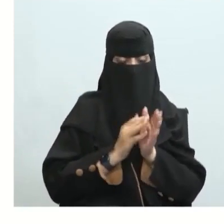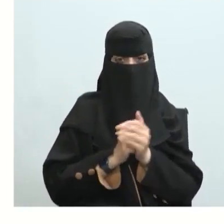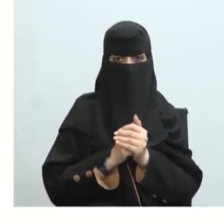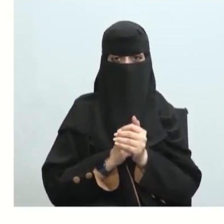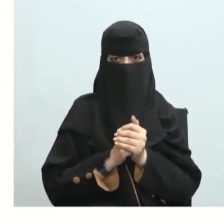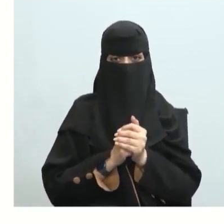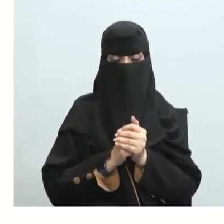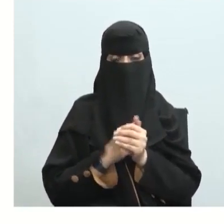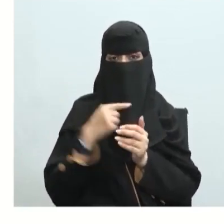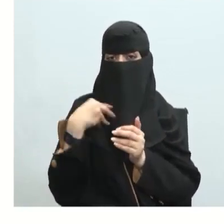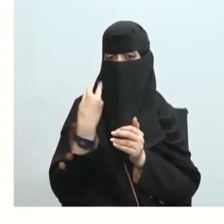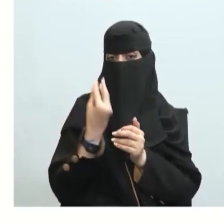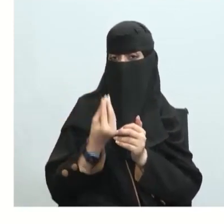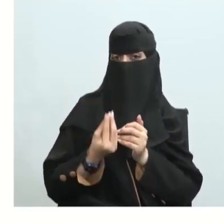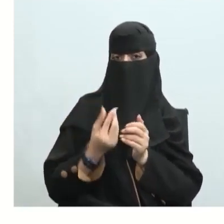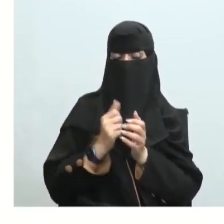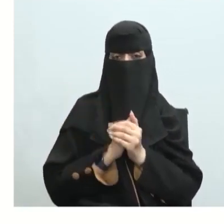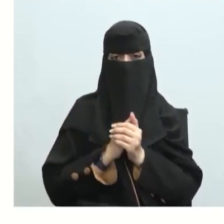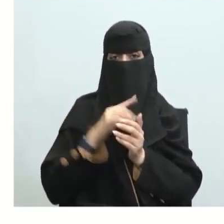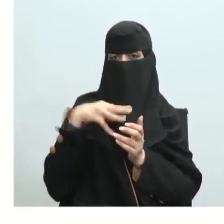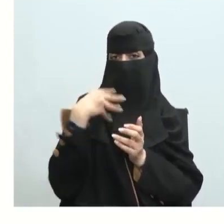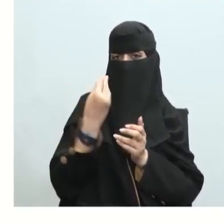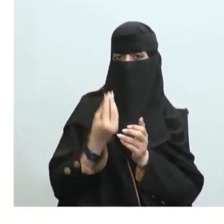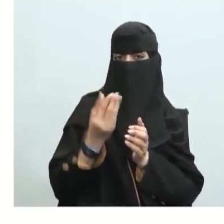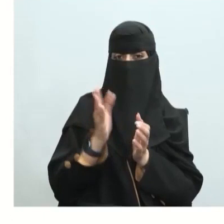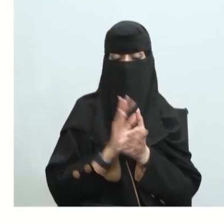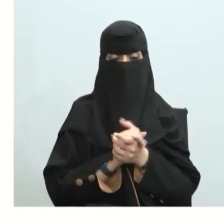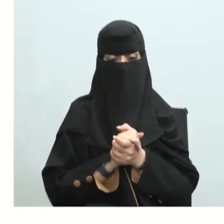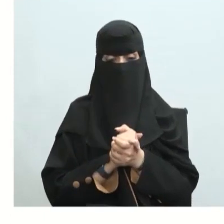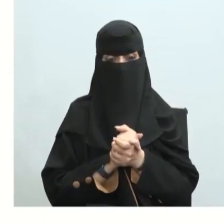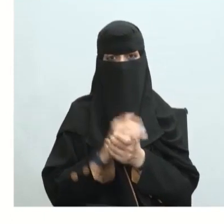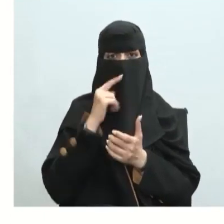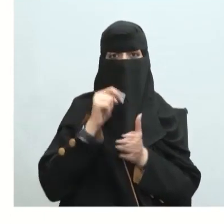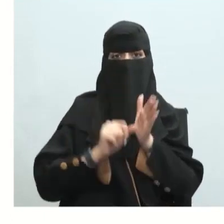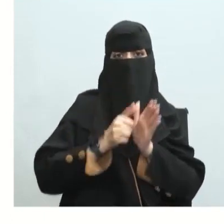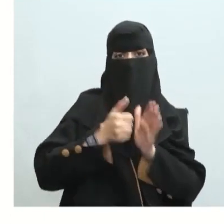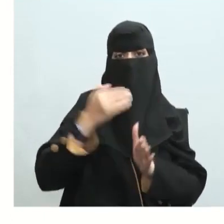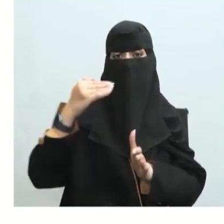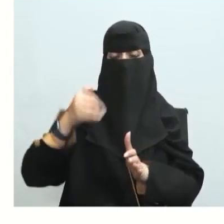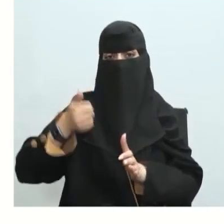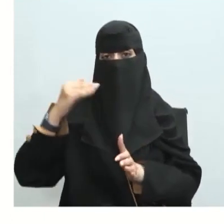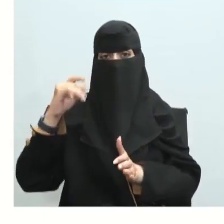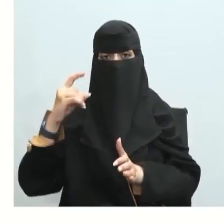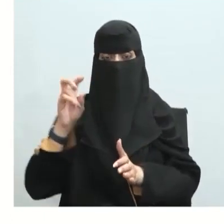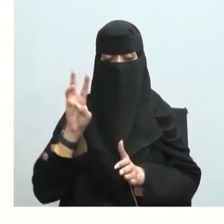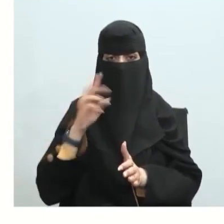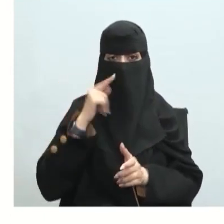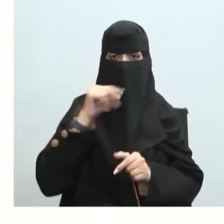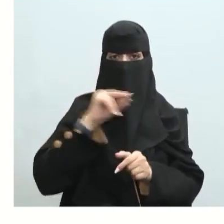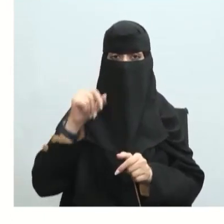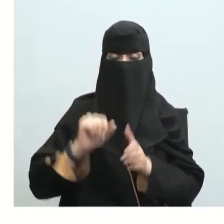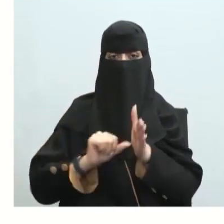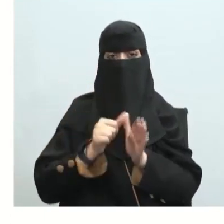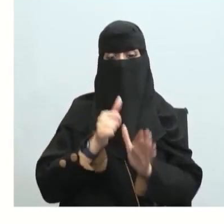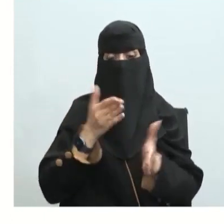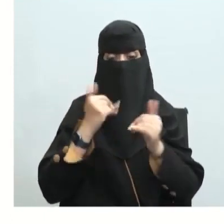كلمه مؤثره جاذبه كذلك اجمل وايضا احدث واو تقول هنا حدث